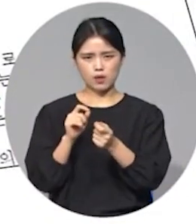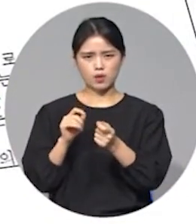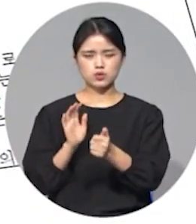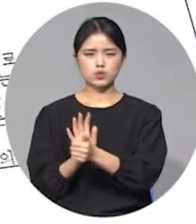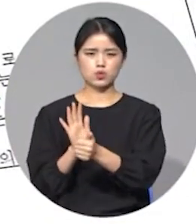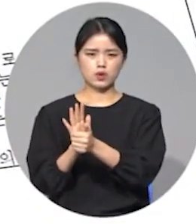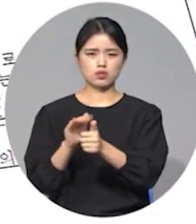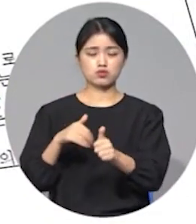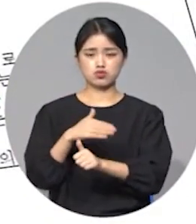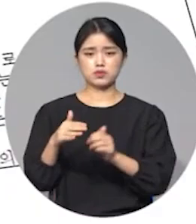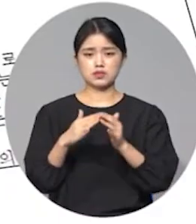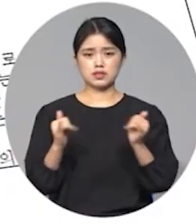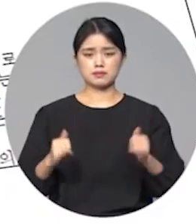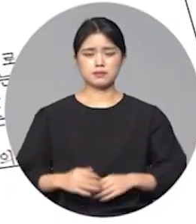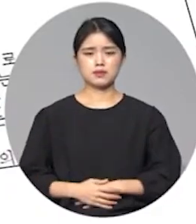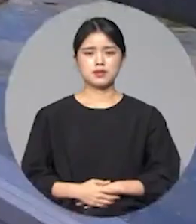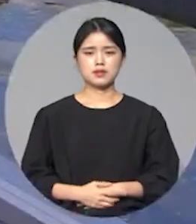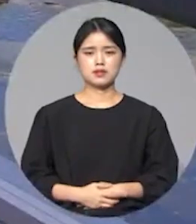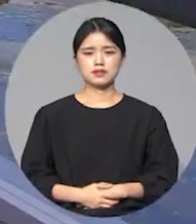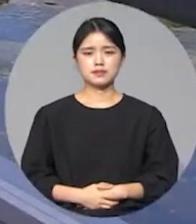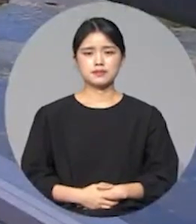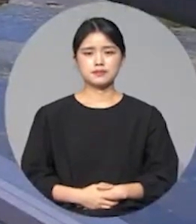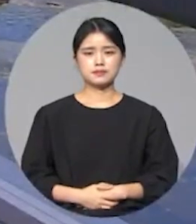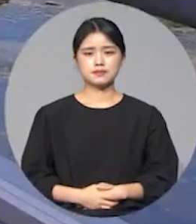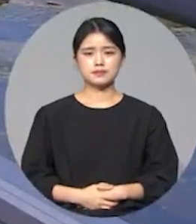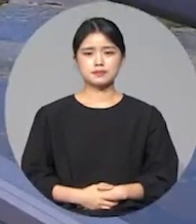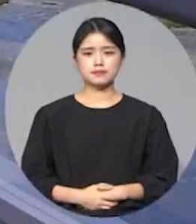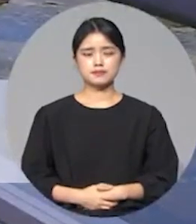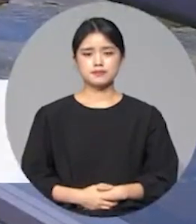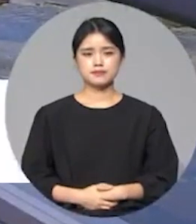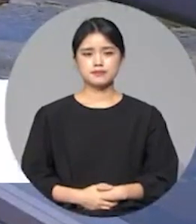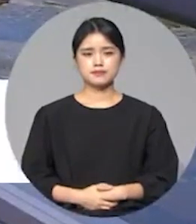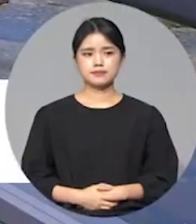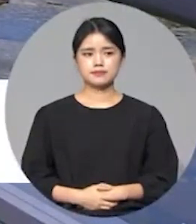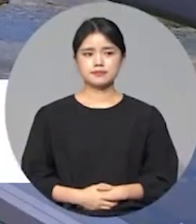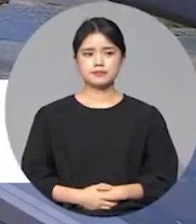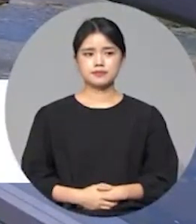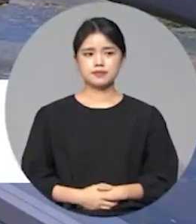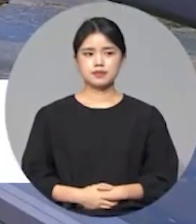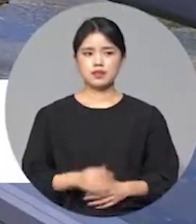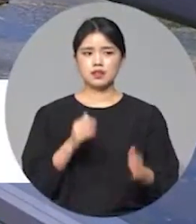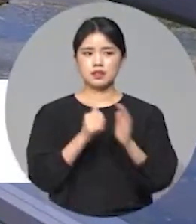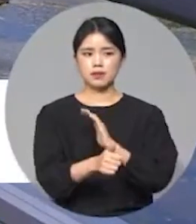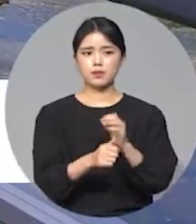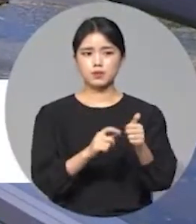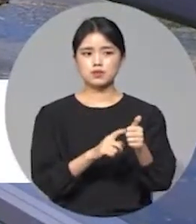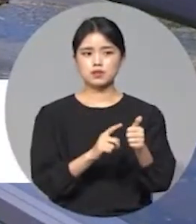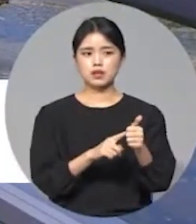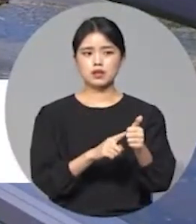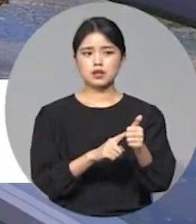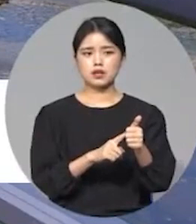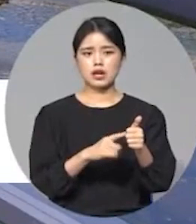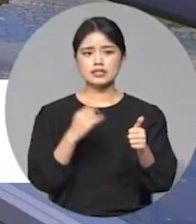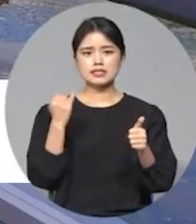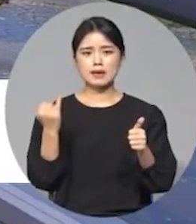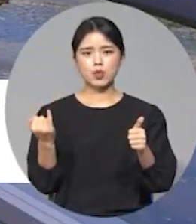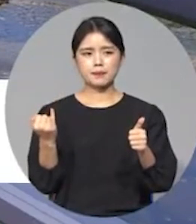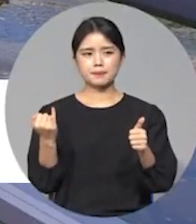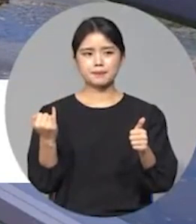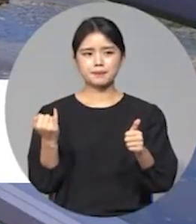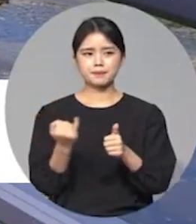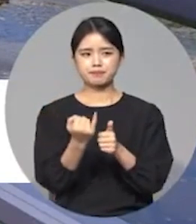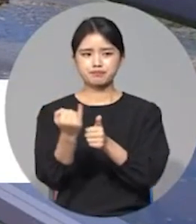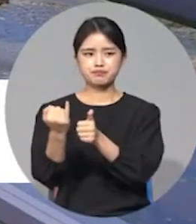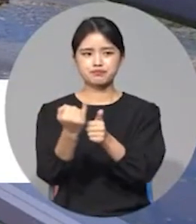수행했던 최측근들입니다. 부대장실 사모님. 예. 수행을 한 걸로 알고 있습니다. 할 텐데 사모님 모시고